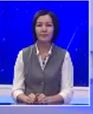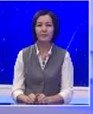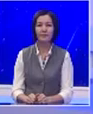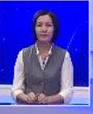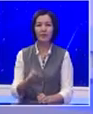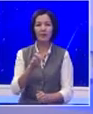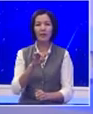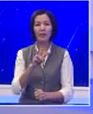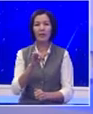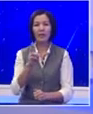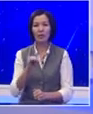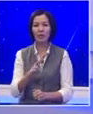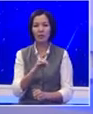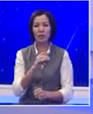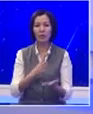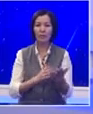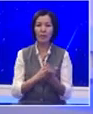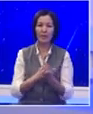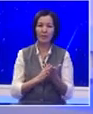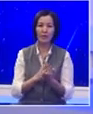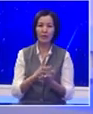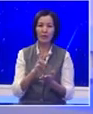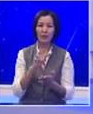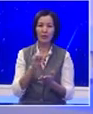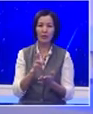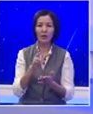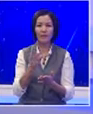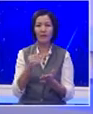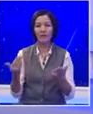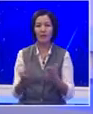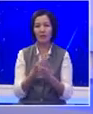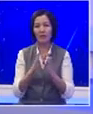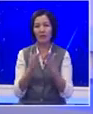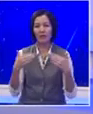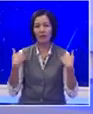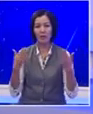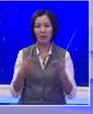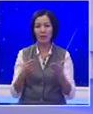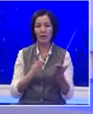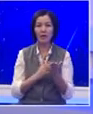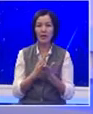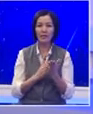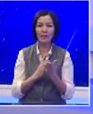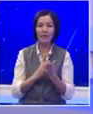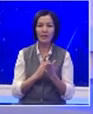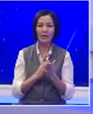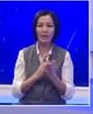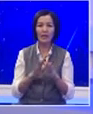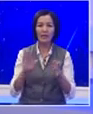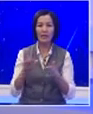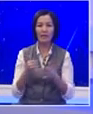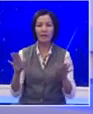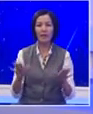Құс қанаты ғұмырым белгілі Чернобыль ардагері ақын Нұрлан Әбдіқалықовтың жаңа кітабы шықты. Сонымен қатар ардагерлердің әнұраны іспетті